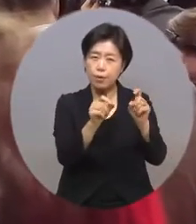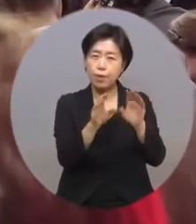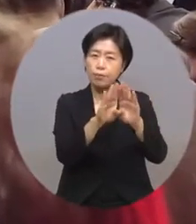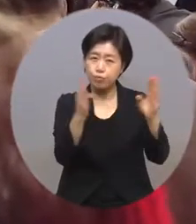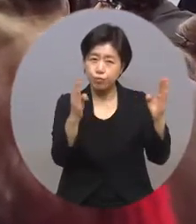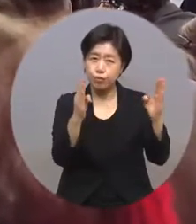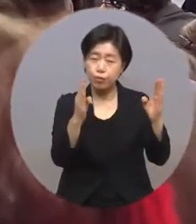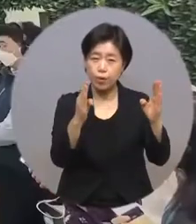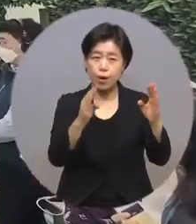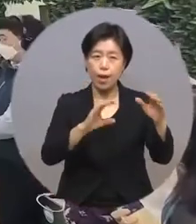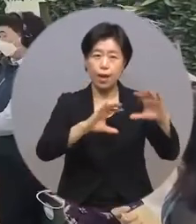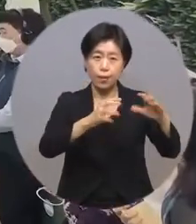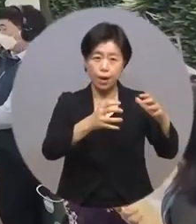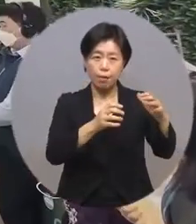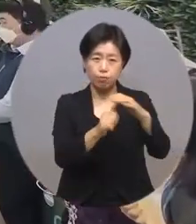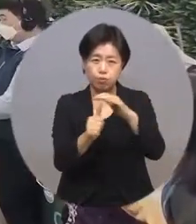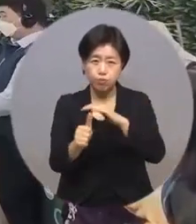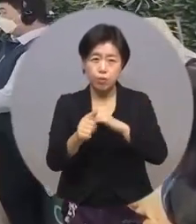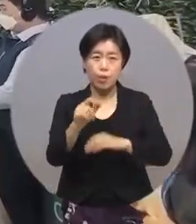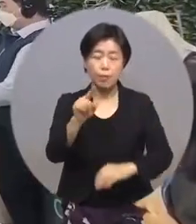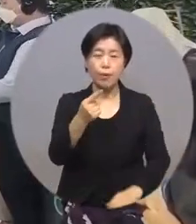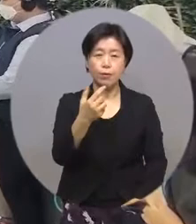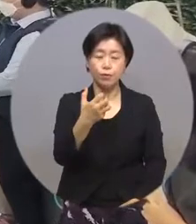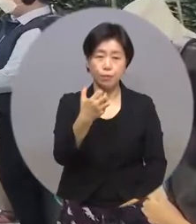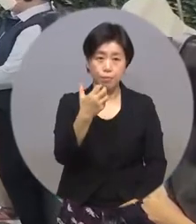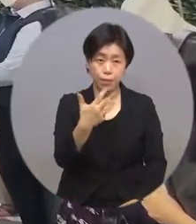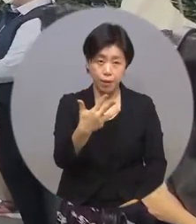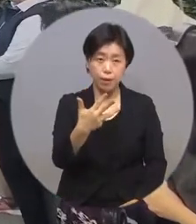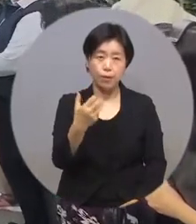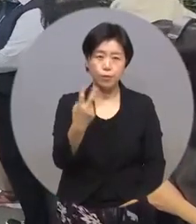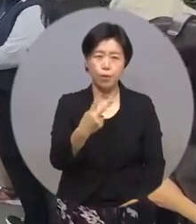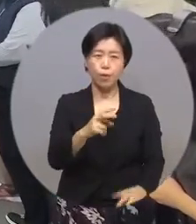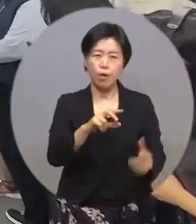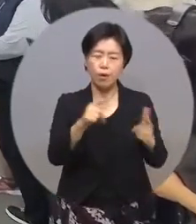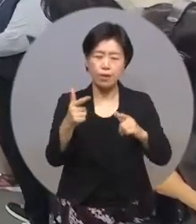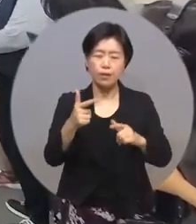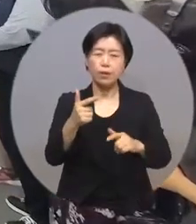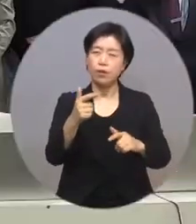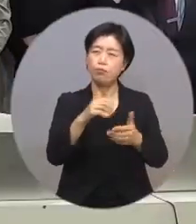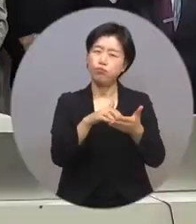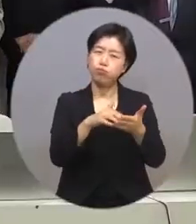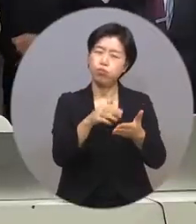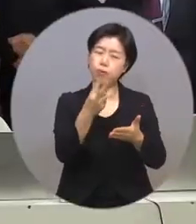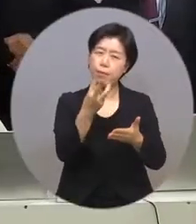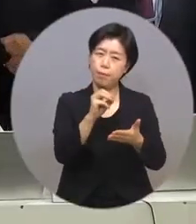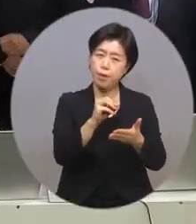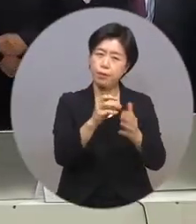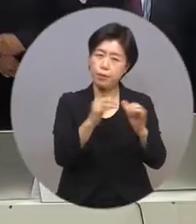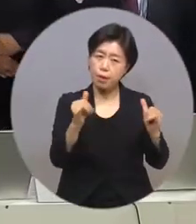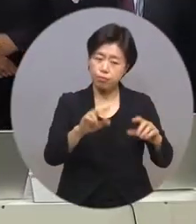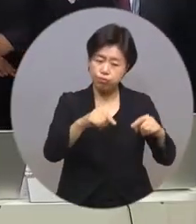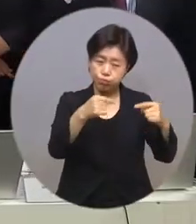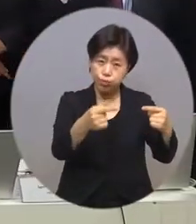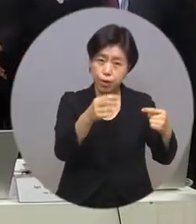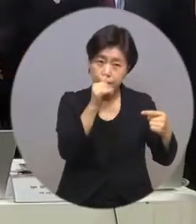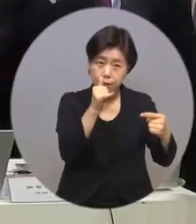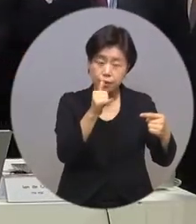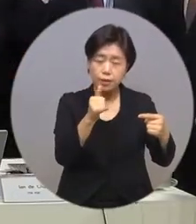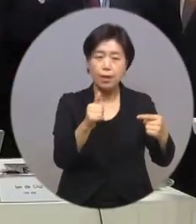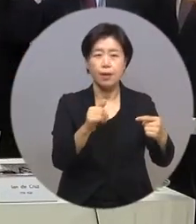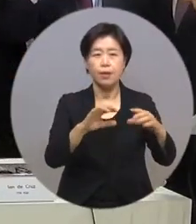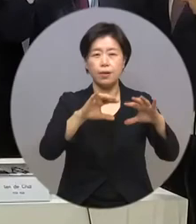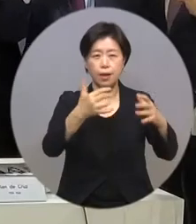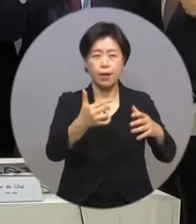정부 대표, 국제기구, 비정부조직, 언론 등 약 3만여 명이 참석하는 세계